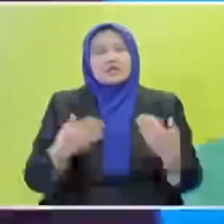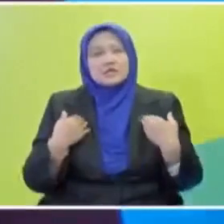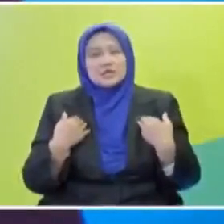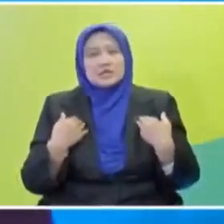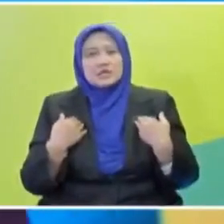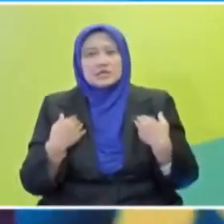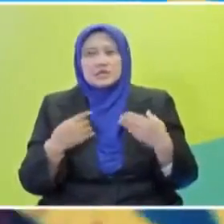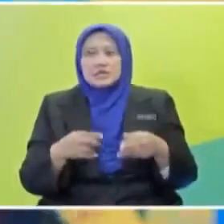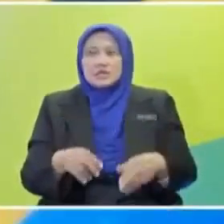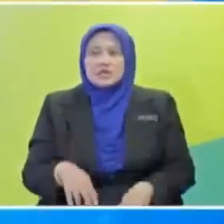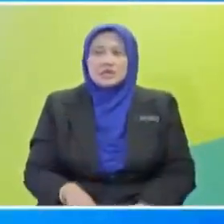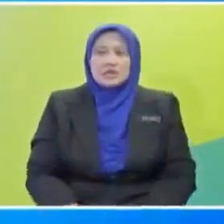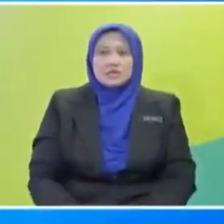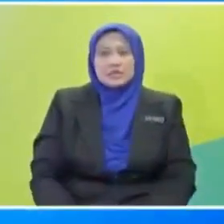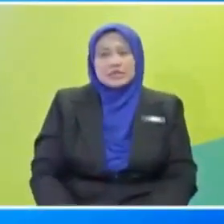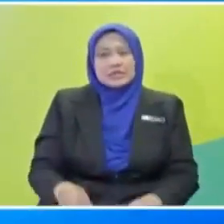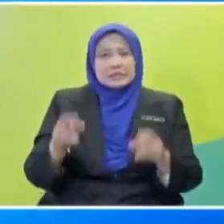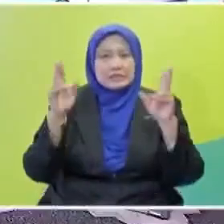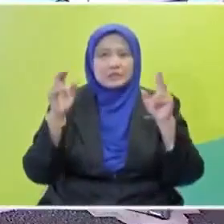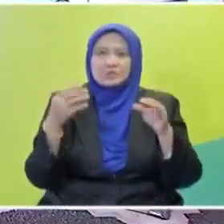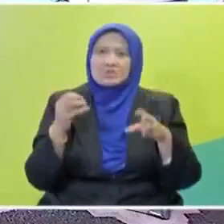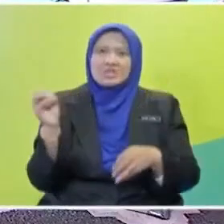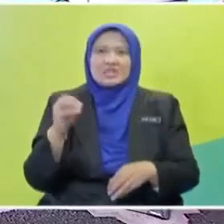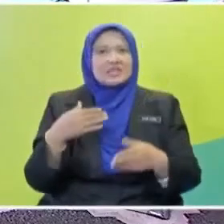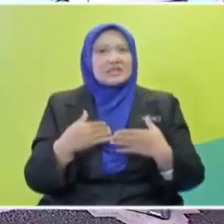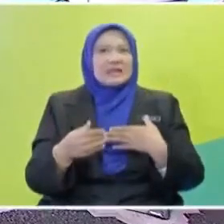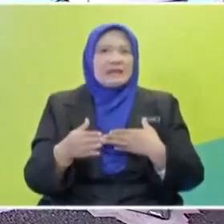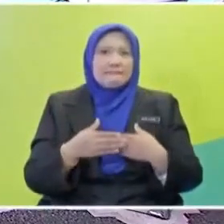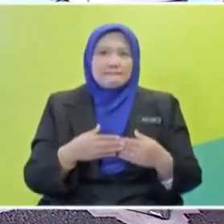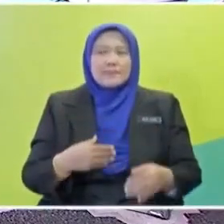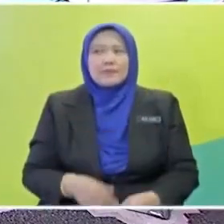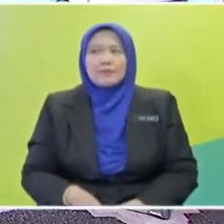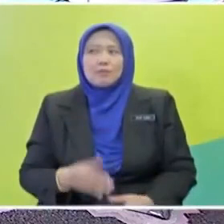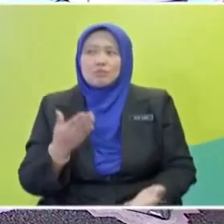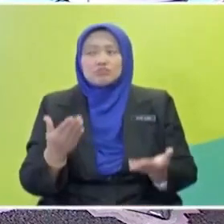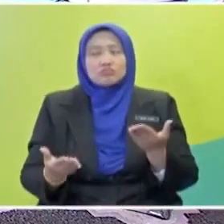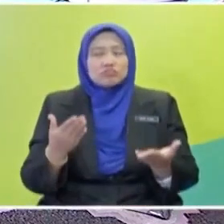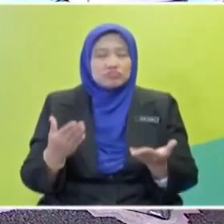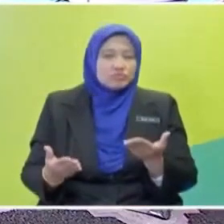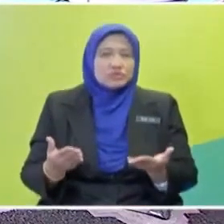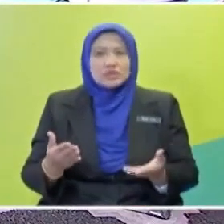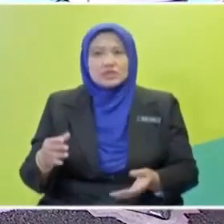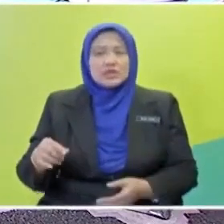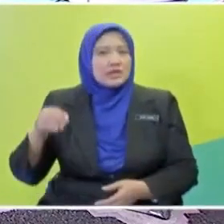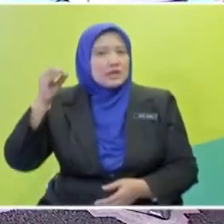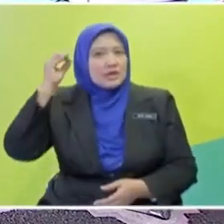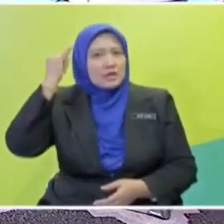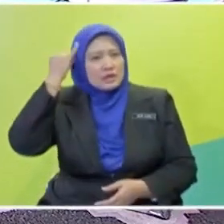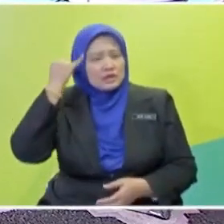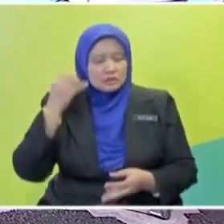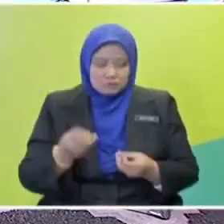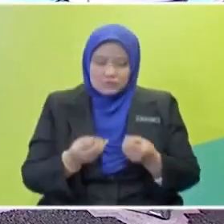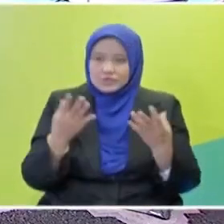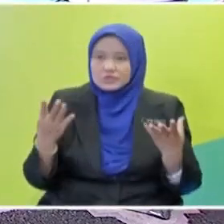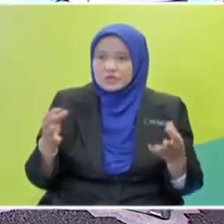kita label. Okey, lakaran yang pertama, lakaran yang sebab kadang-kadang idea kita bukannya satu je Syafiqah. Idea ada banyak. Jadi label pada tajuk tersebut, kita tahu oh